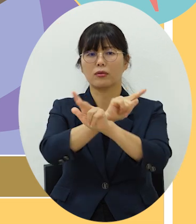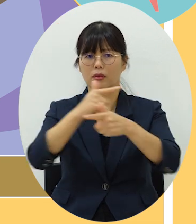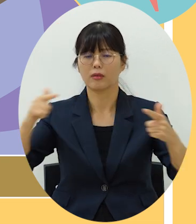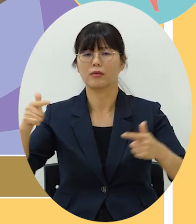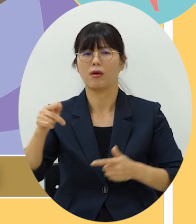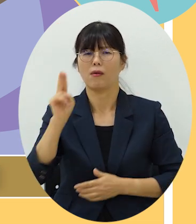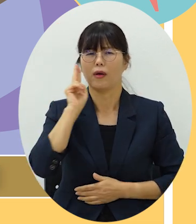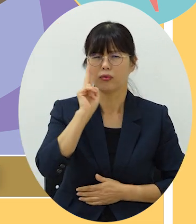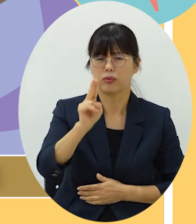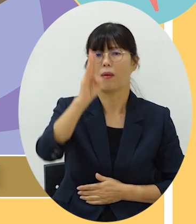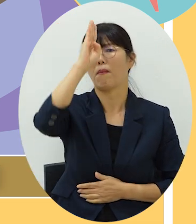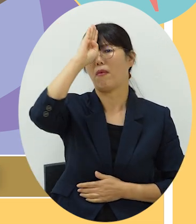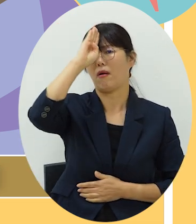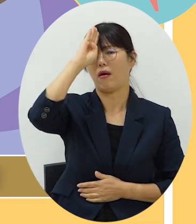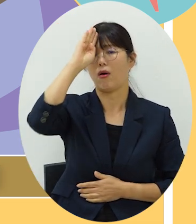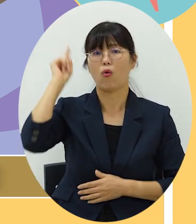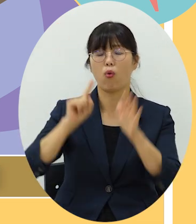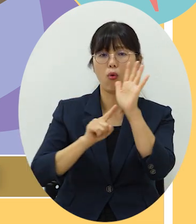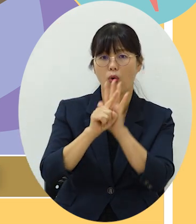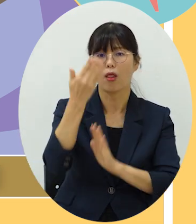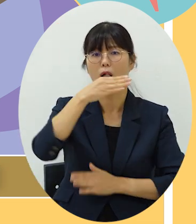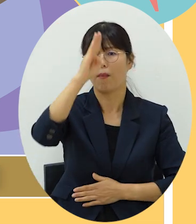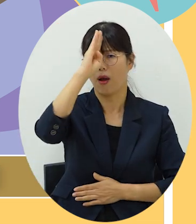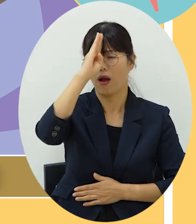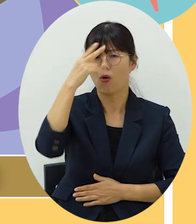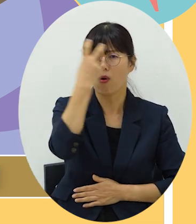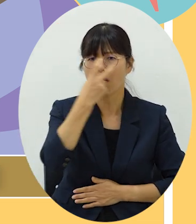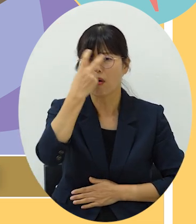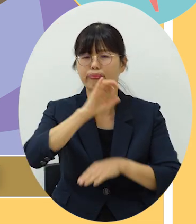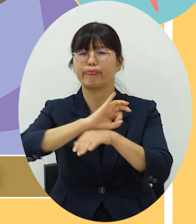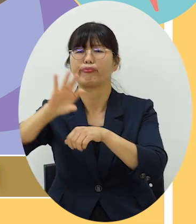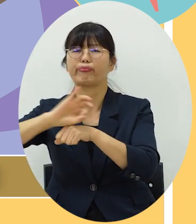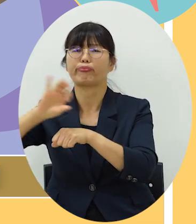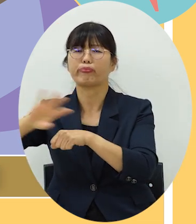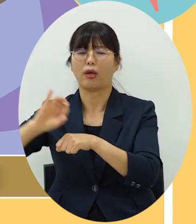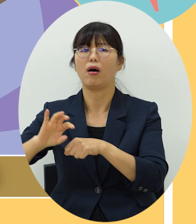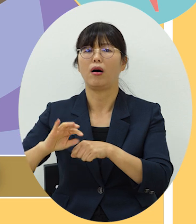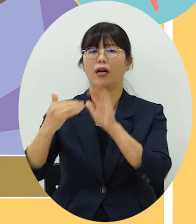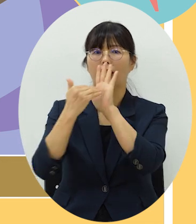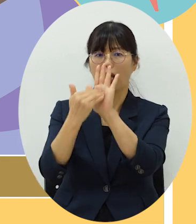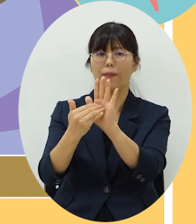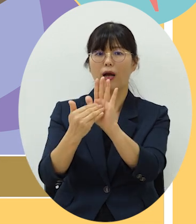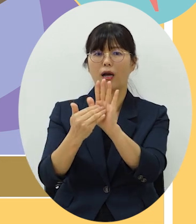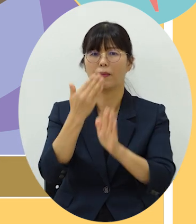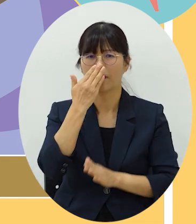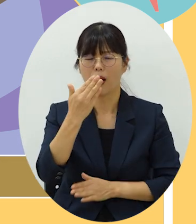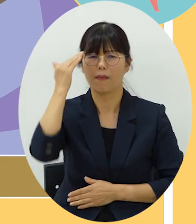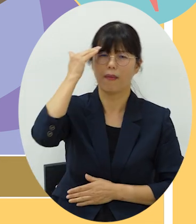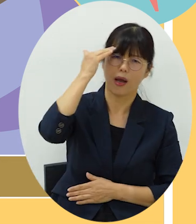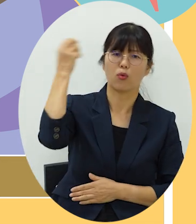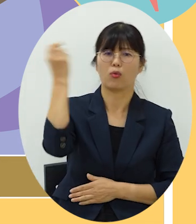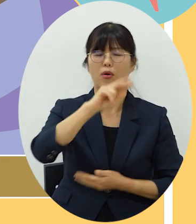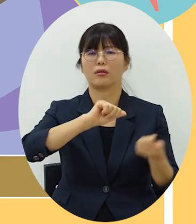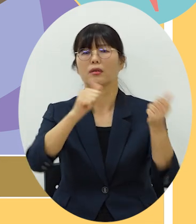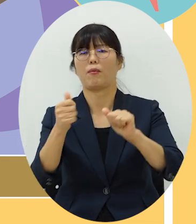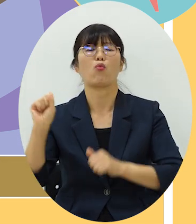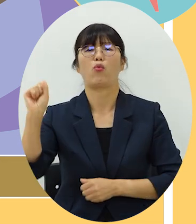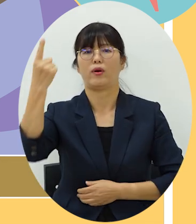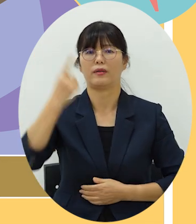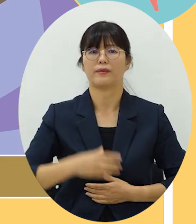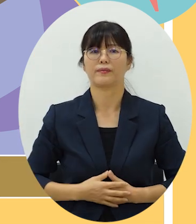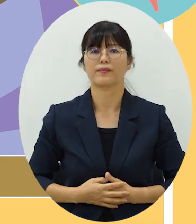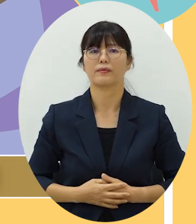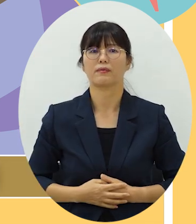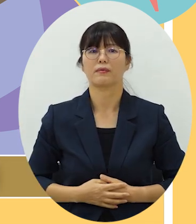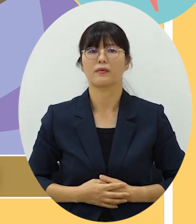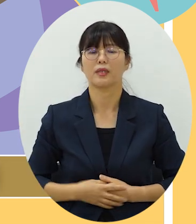뇌졸중, 치매 등 중증 질환의 선행 질환인 고혈압, 당뇨병의 관리 수준이 미흡하여 예방 가능한 장애 및 사망을